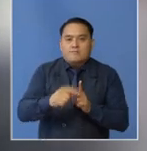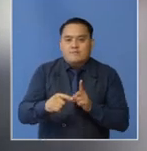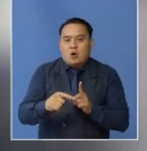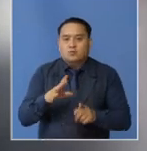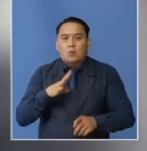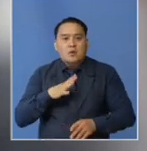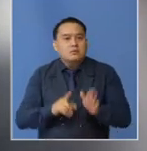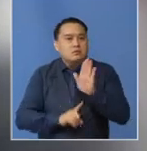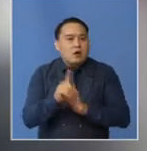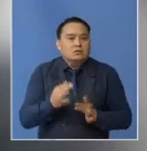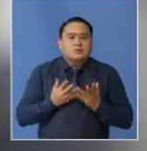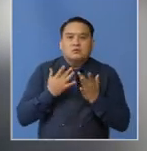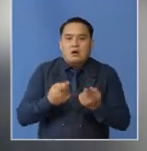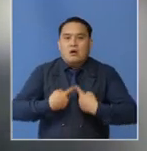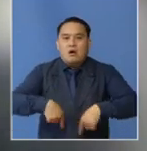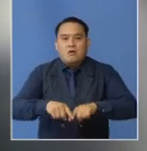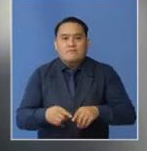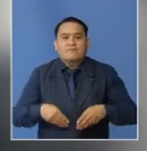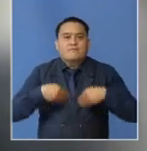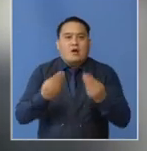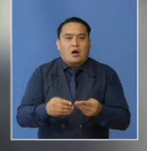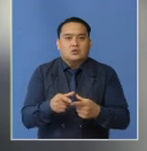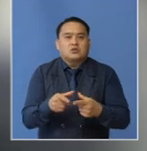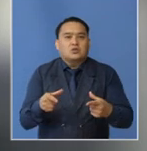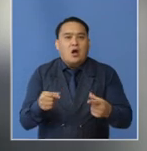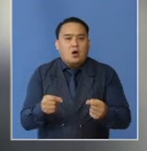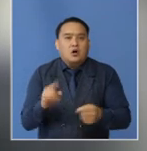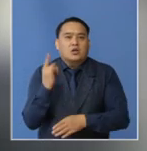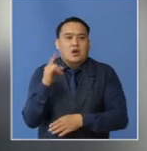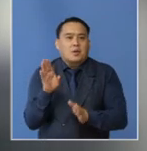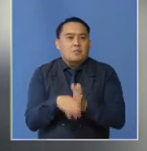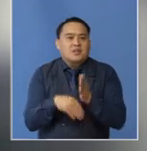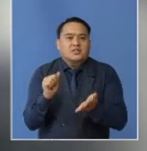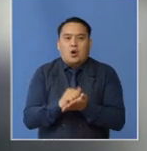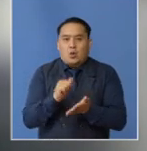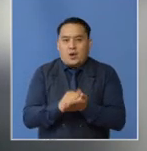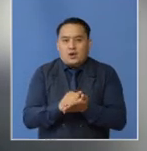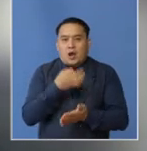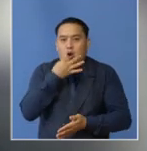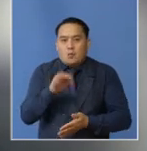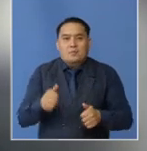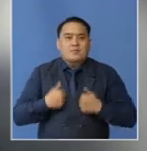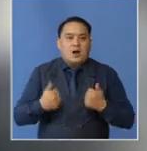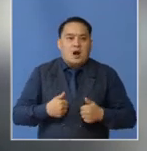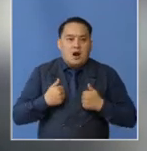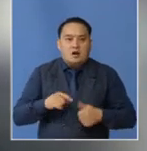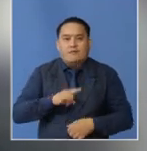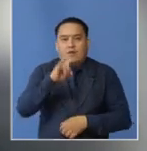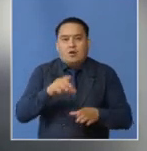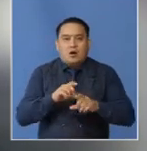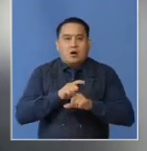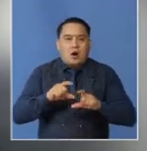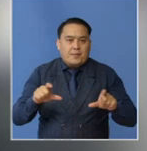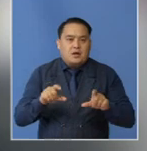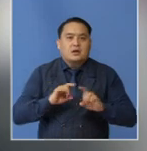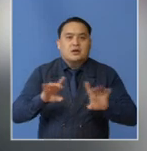оскорблениями, начала требовать от агента выдачи посадочного талона на ребенка без документов. На любые попытки сотрудника авиакомпании